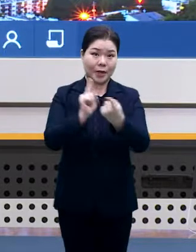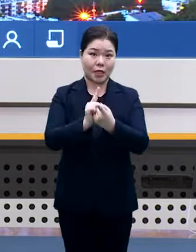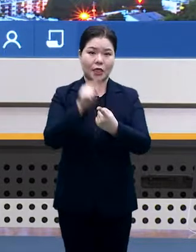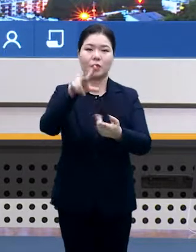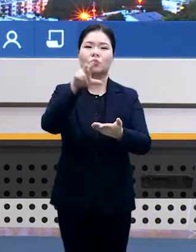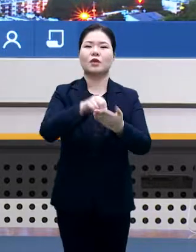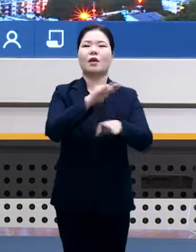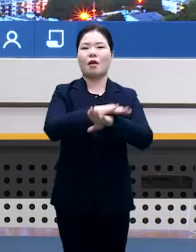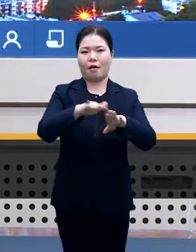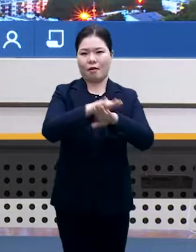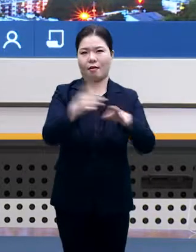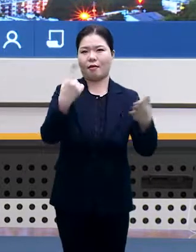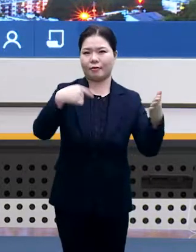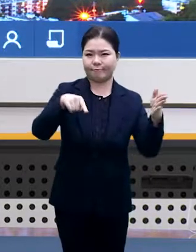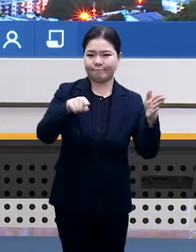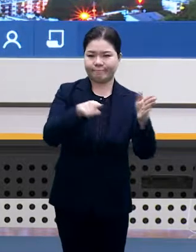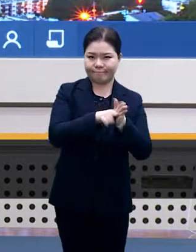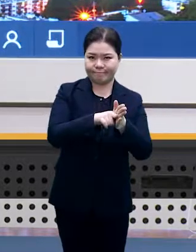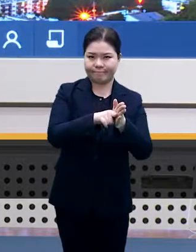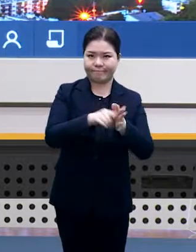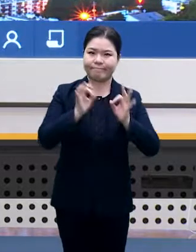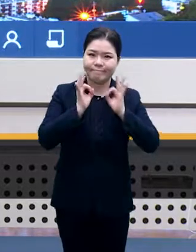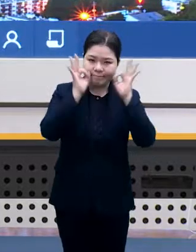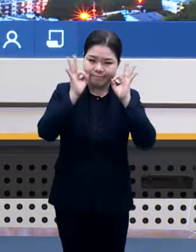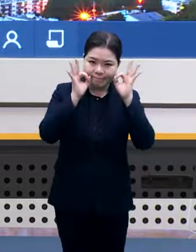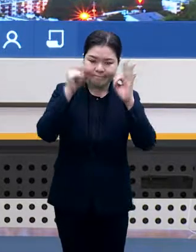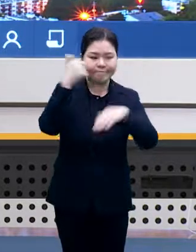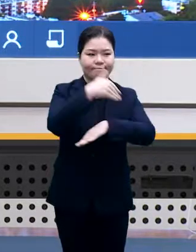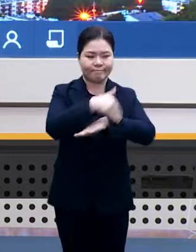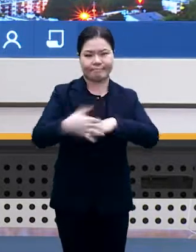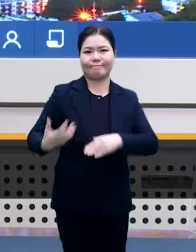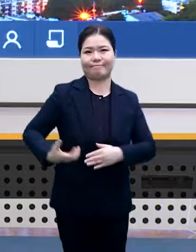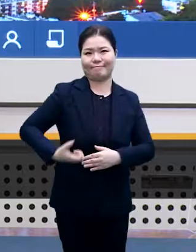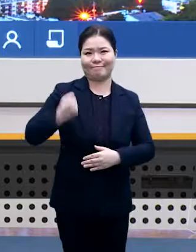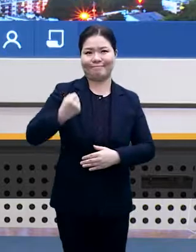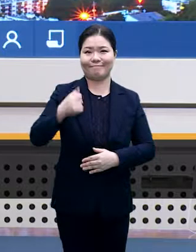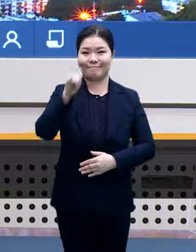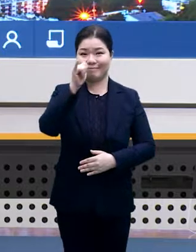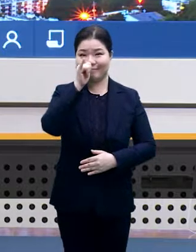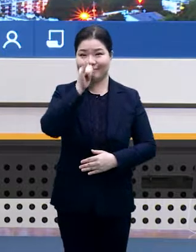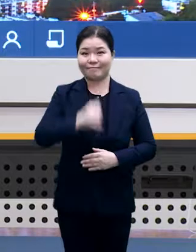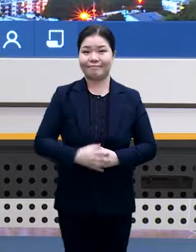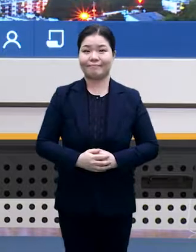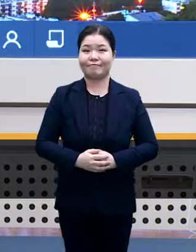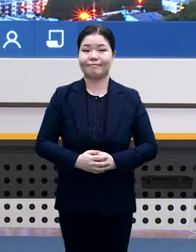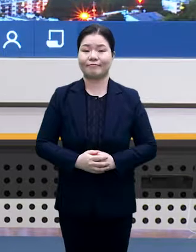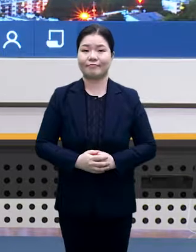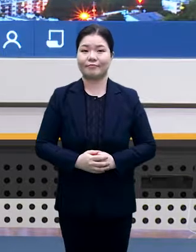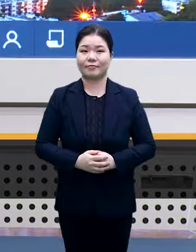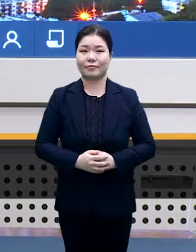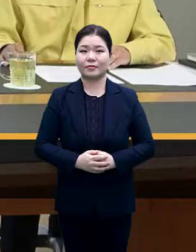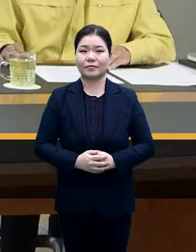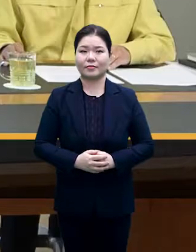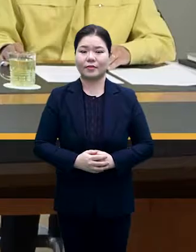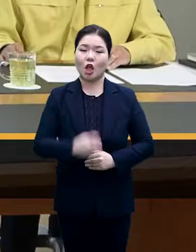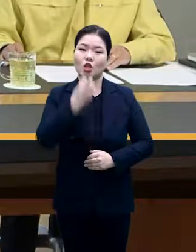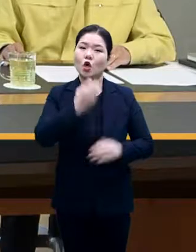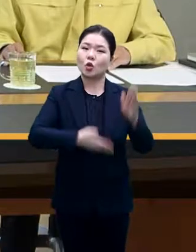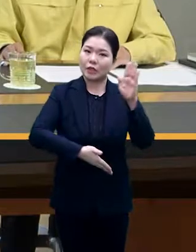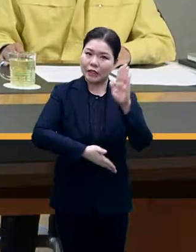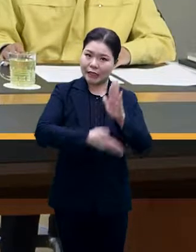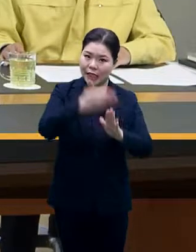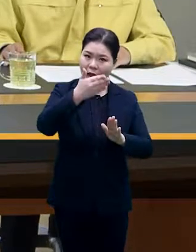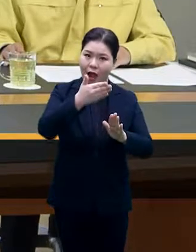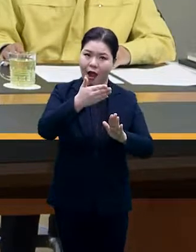이 문제를 해결하는 쪽으로 이렇게 얘기를 할까 이렇게 지금 계획을 하고 있습니다.